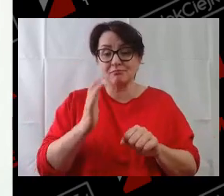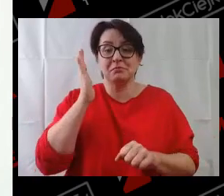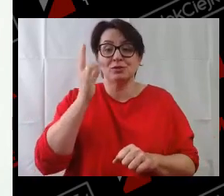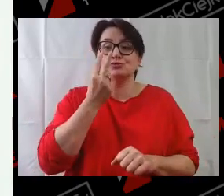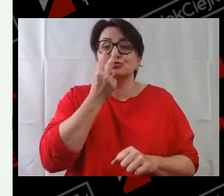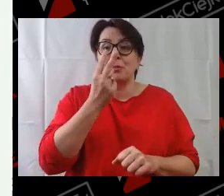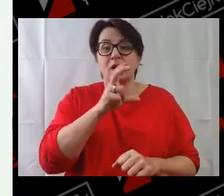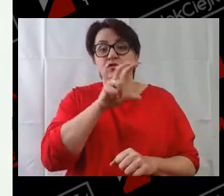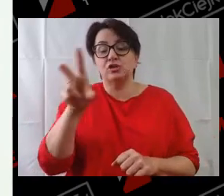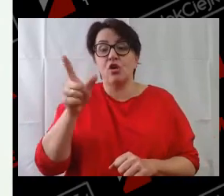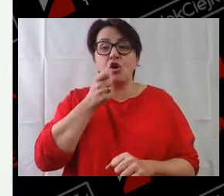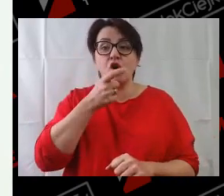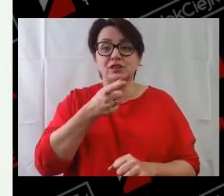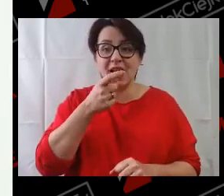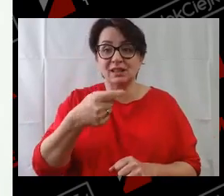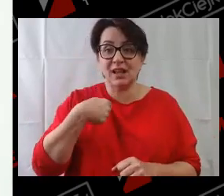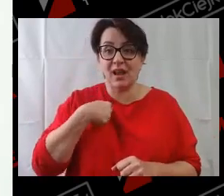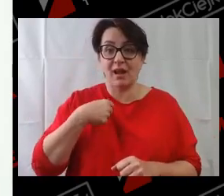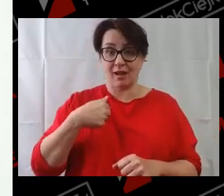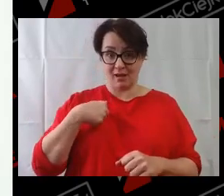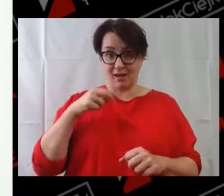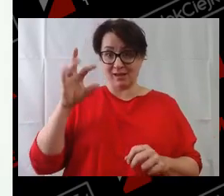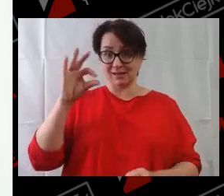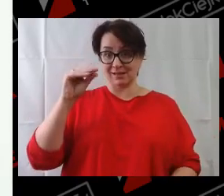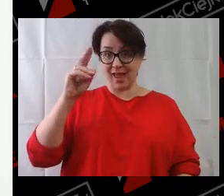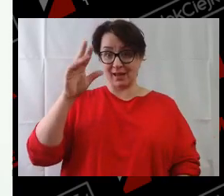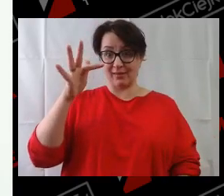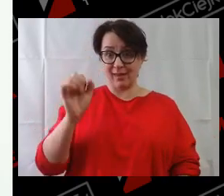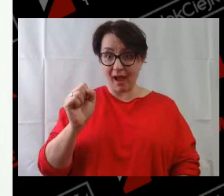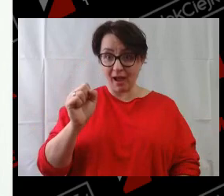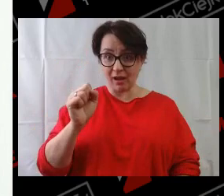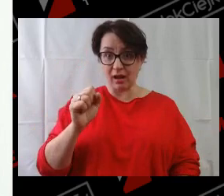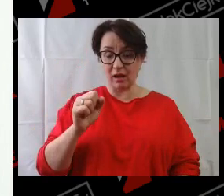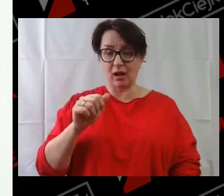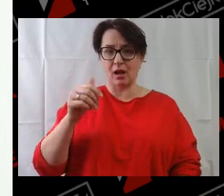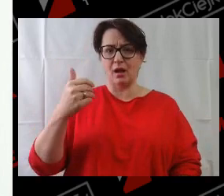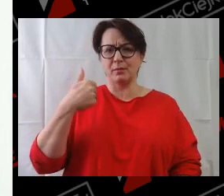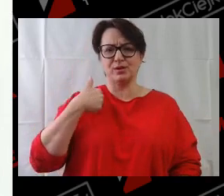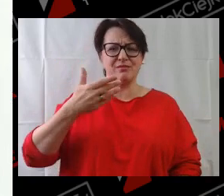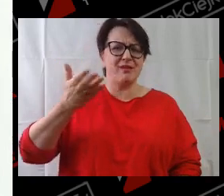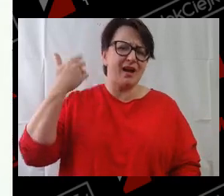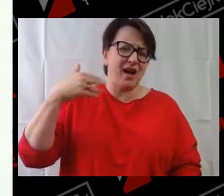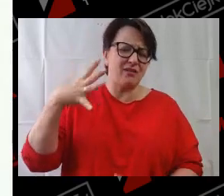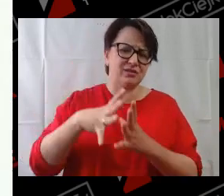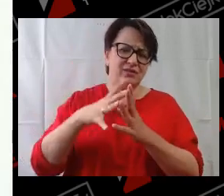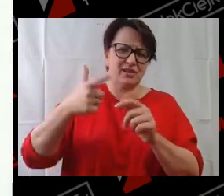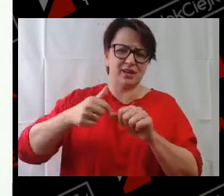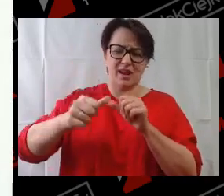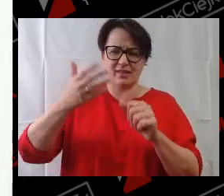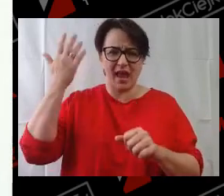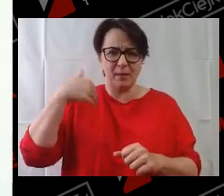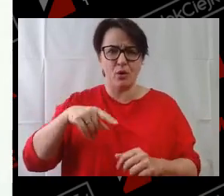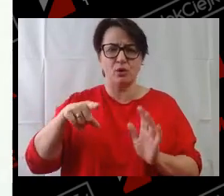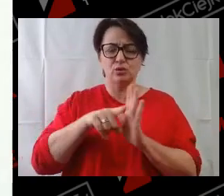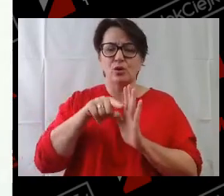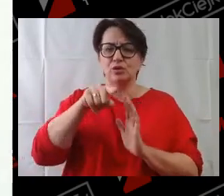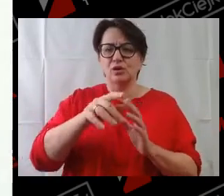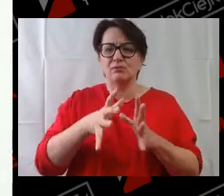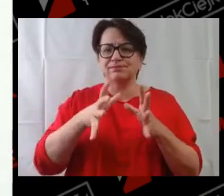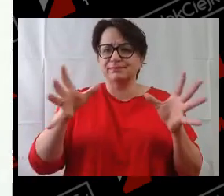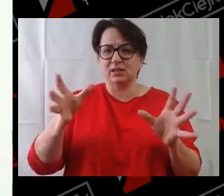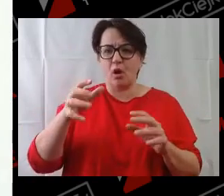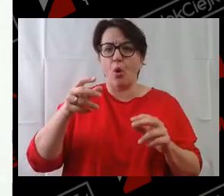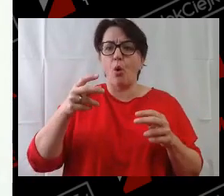oskarżenia o bycie sektom które już przecież padały od dekad wobec tej szeroko pojętej organizacji